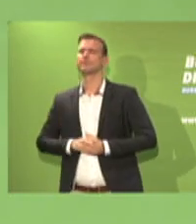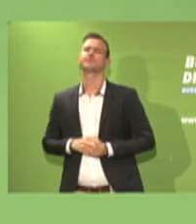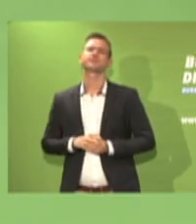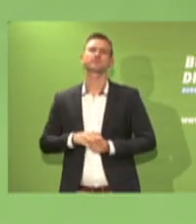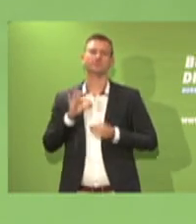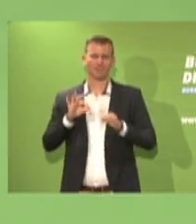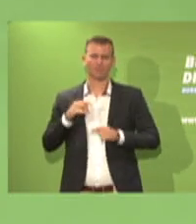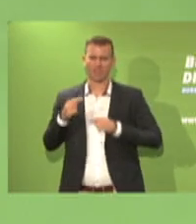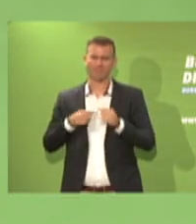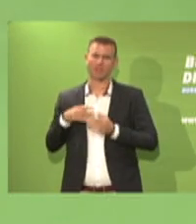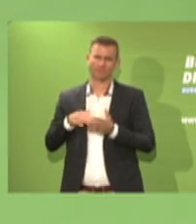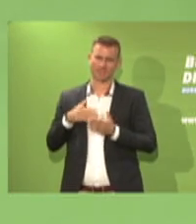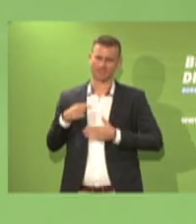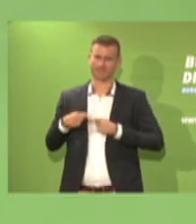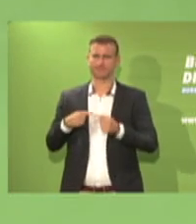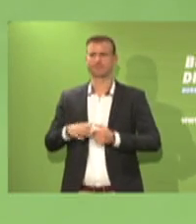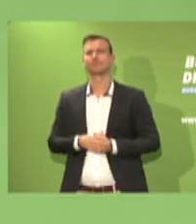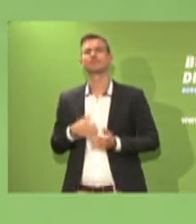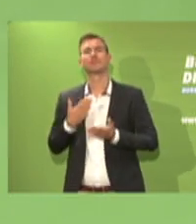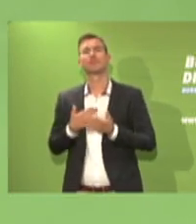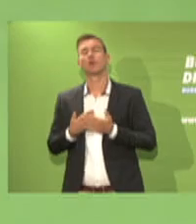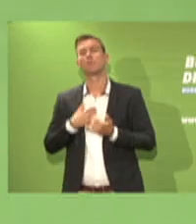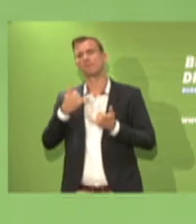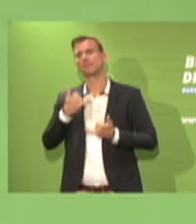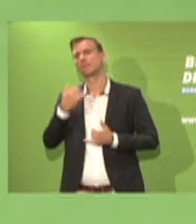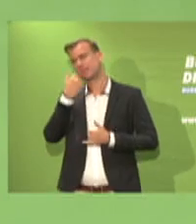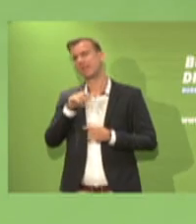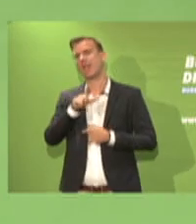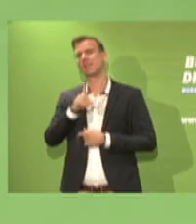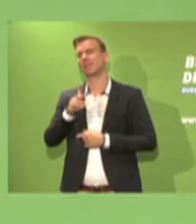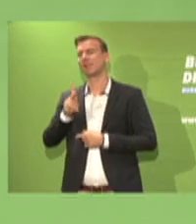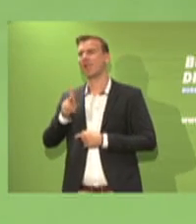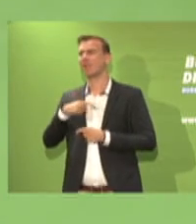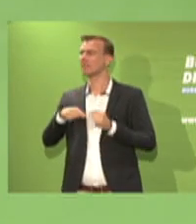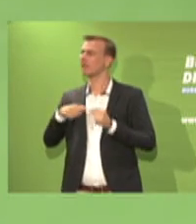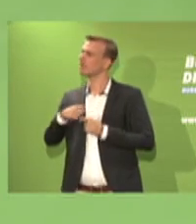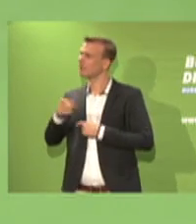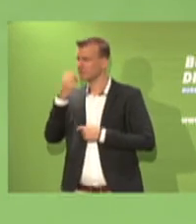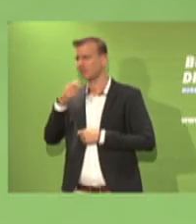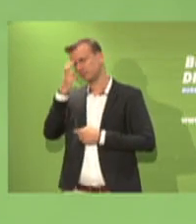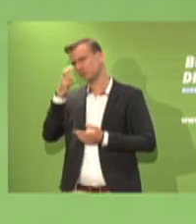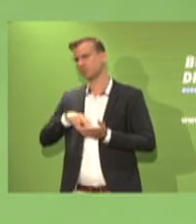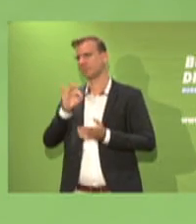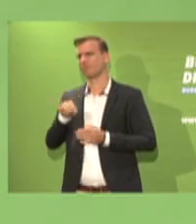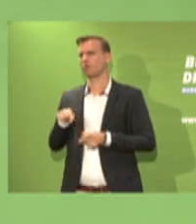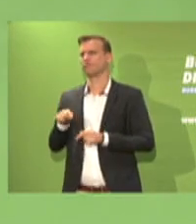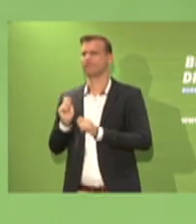die Entwicklung voranzutreiben. Deshalb bitte ich die Delegierten der LDK um Zustimmung zu diesem